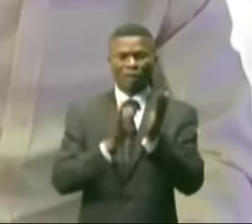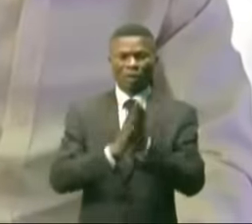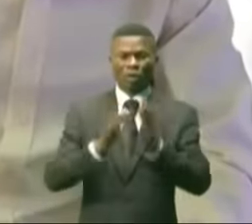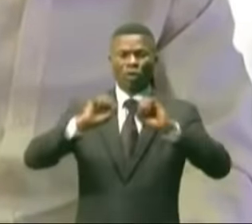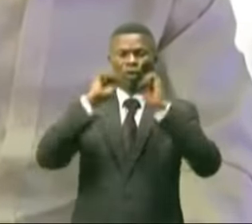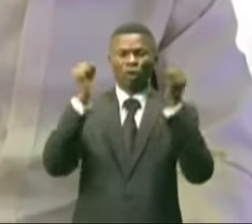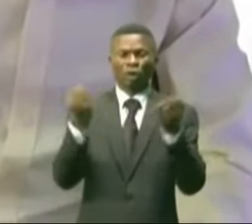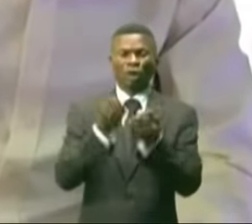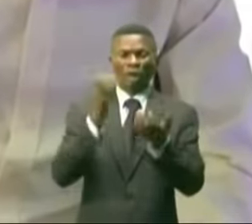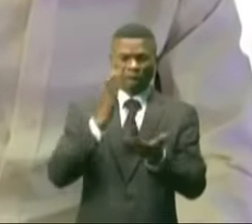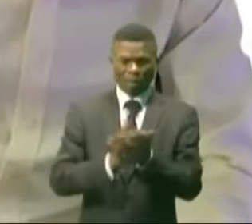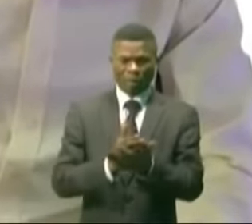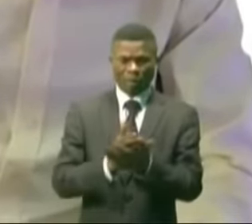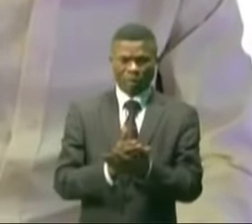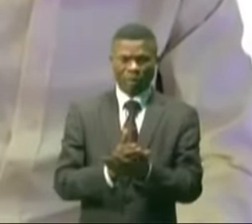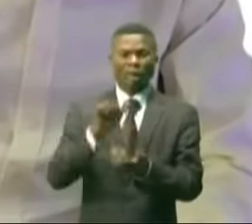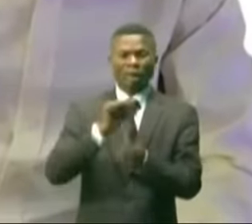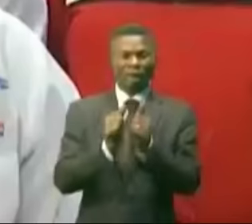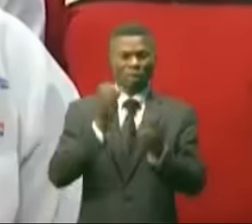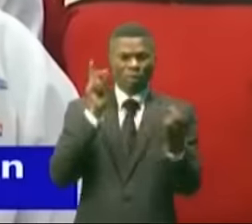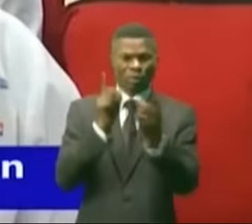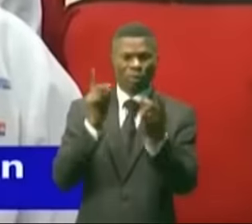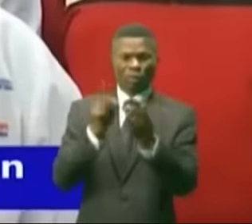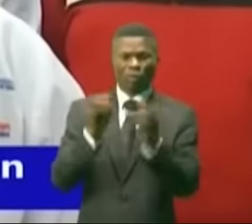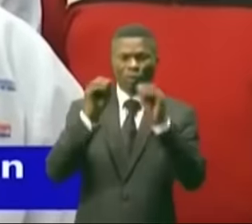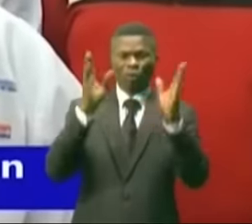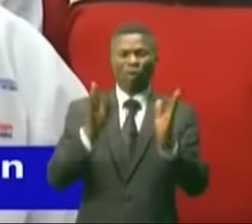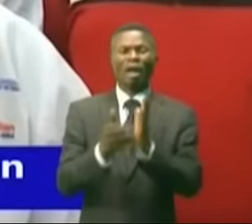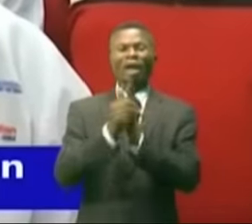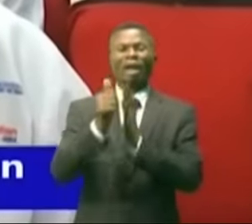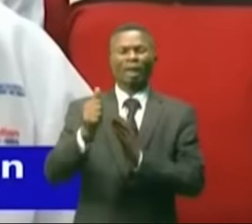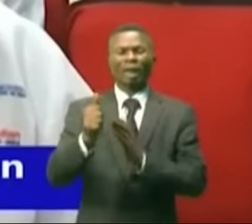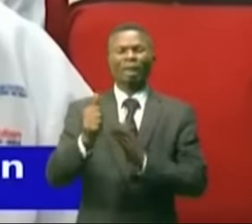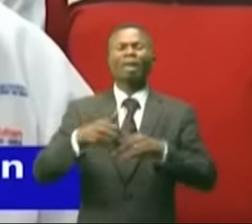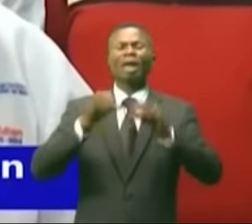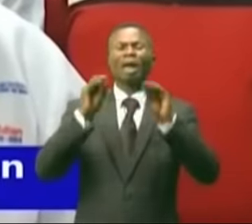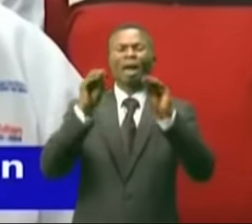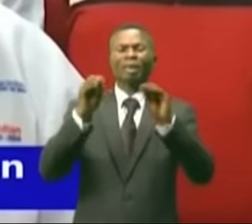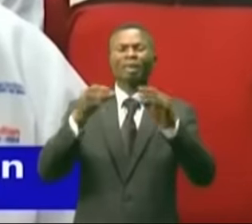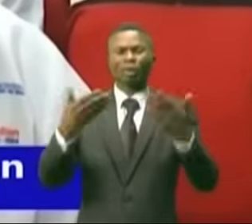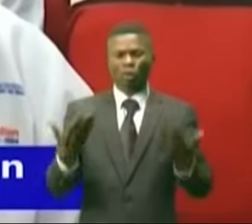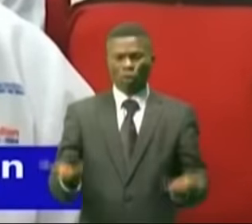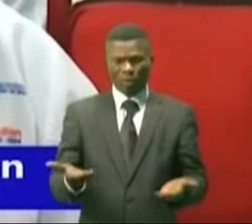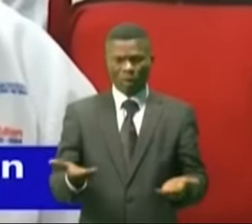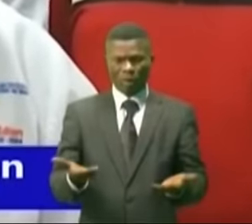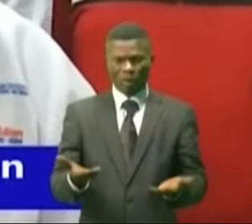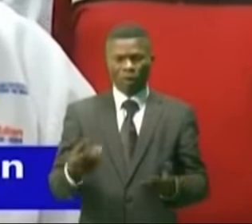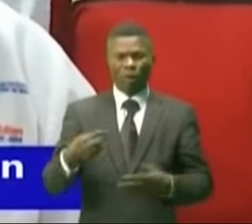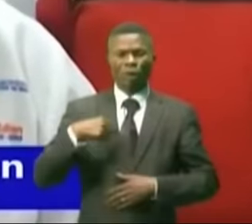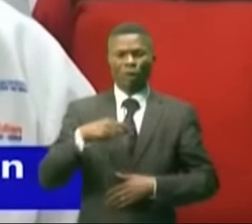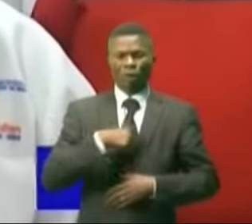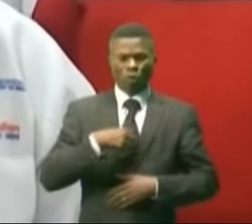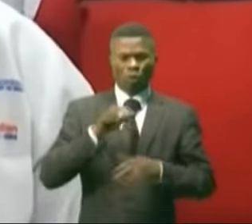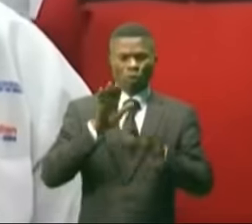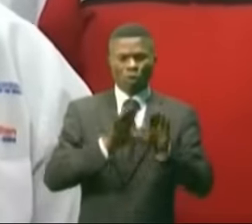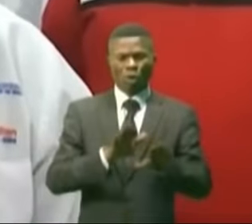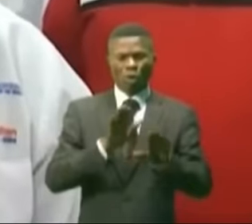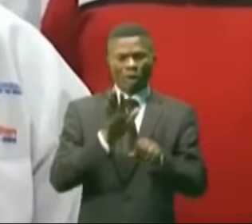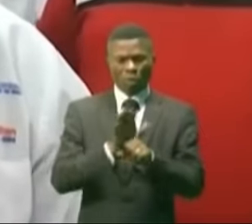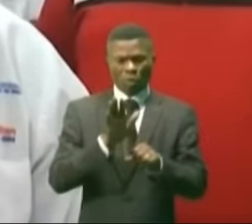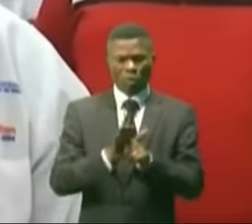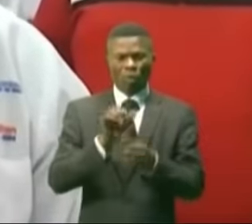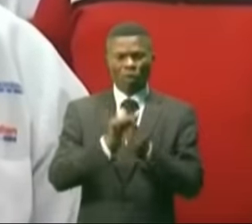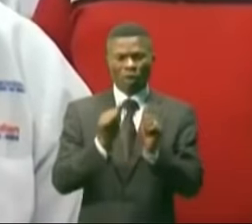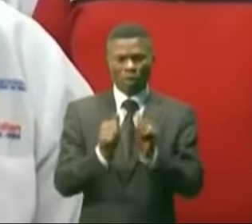aux défis dont il faut faire face dans la qualité de l'enseignement. Dans ce thème-là, nous avons eu à développer certains défis qui nous entourent, des défis